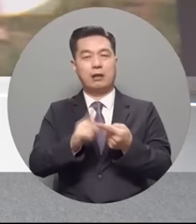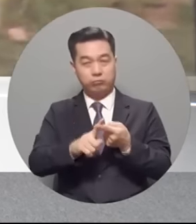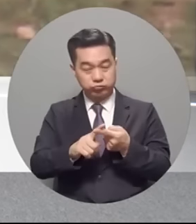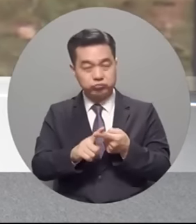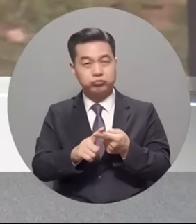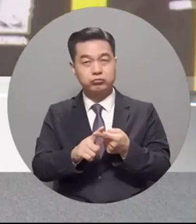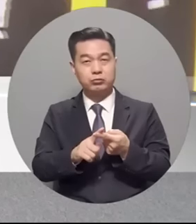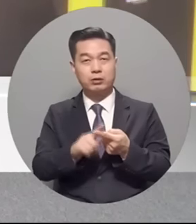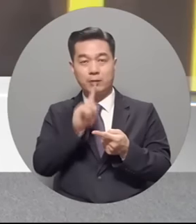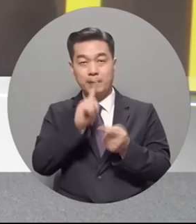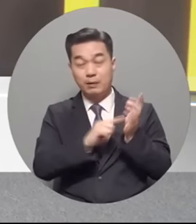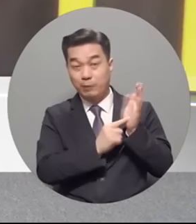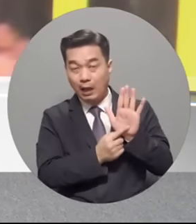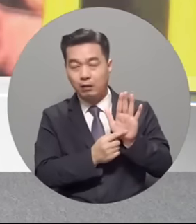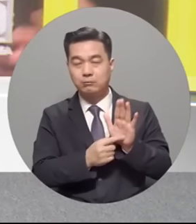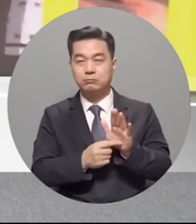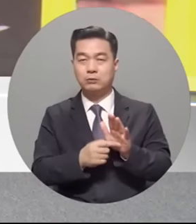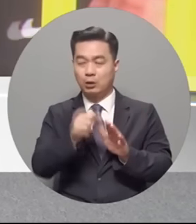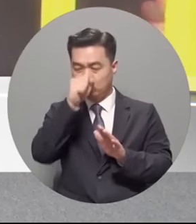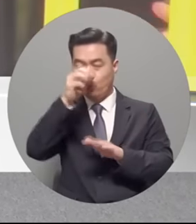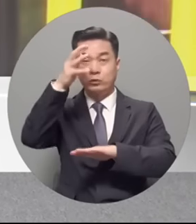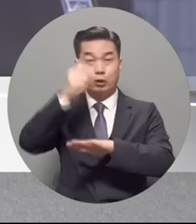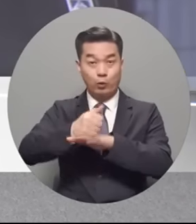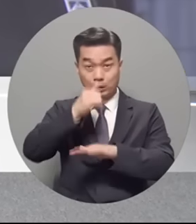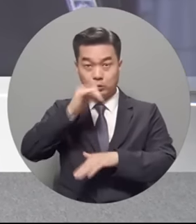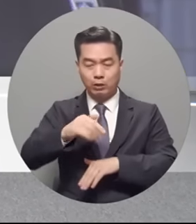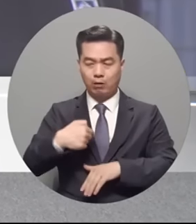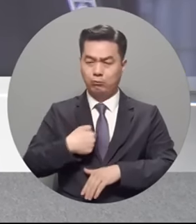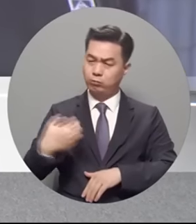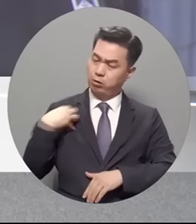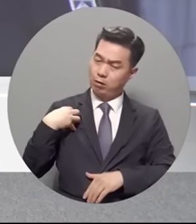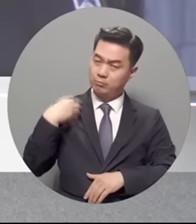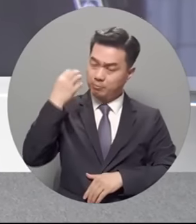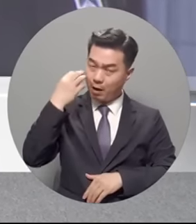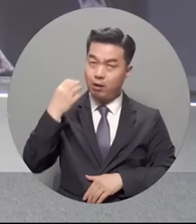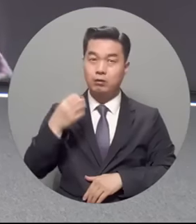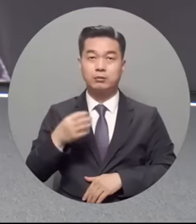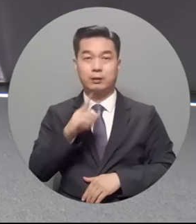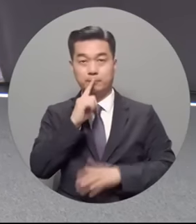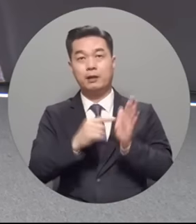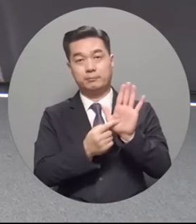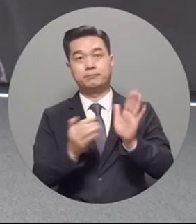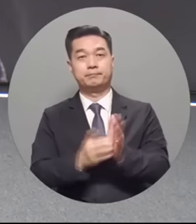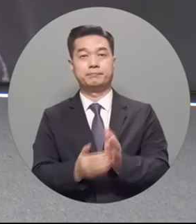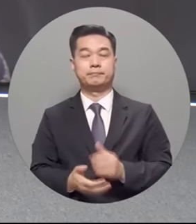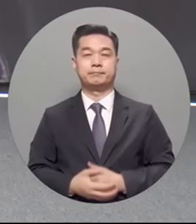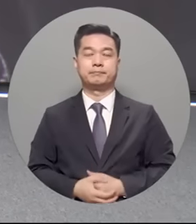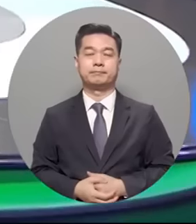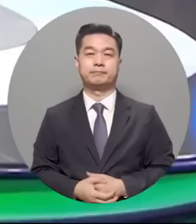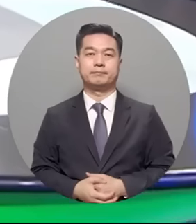불구하고 자신이 책임을 져야 했다며 경질 과정도 언급했습니다. 박주린 기자입니다.